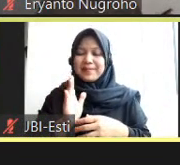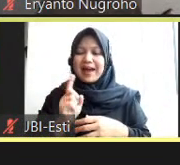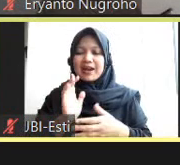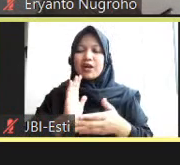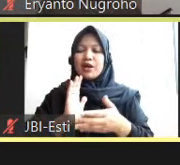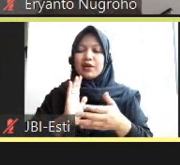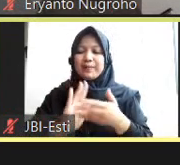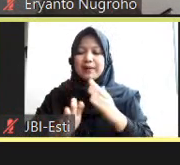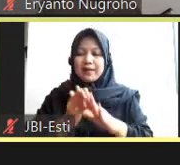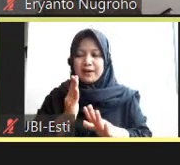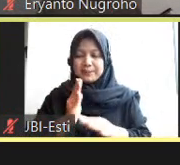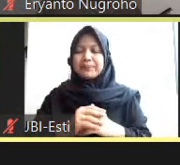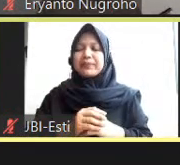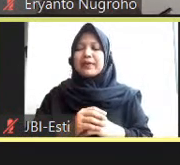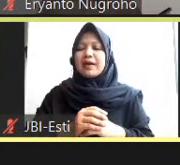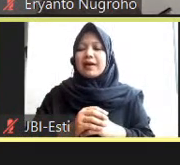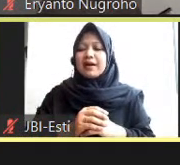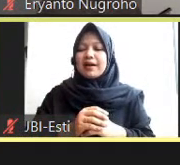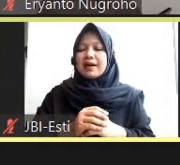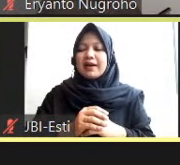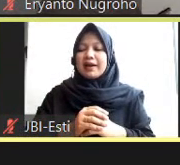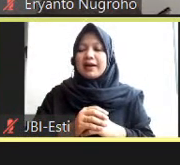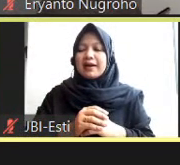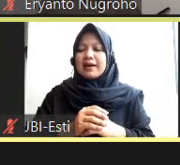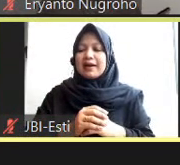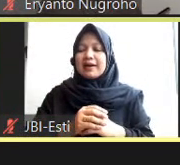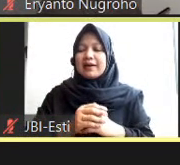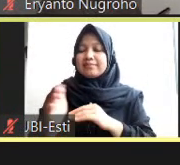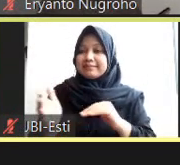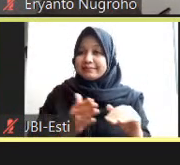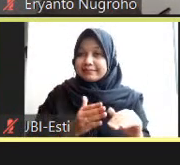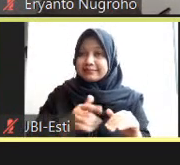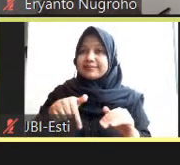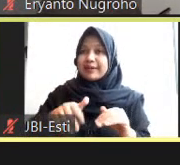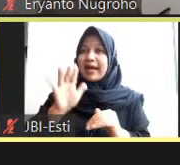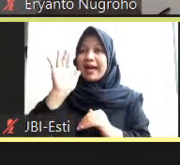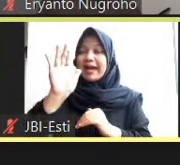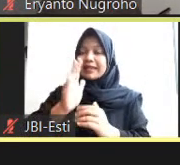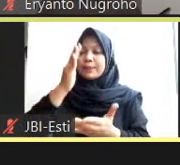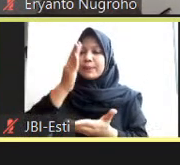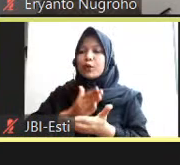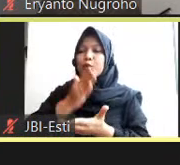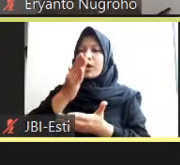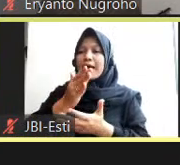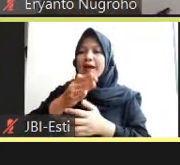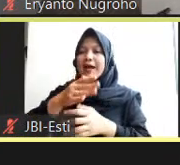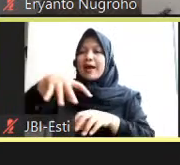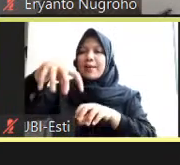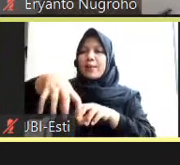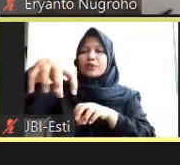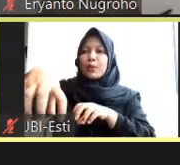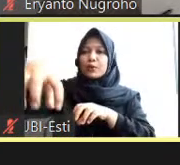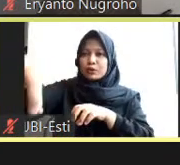setelah itu biasanya kita menentukan lokasi-lokasi posko medis yang bisa kita